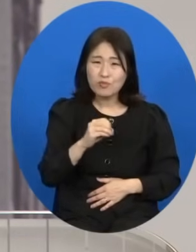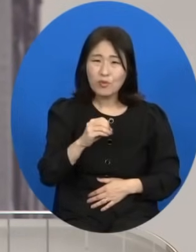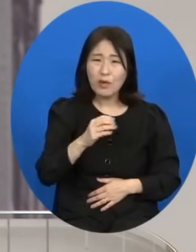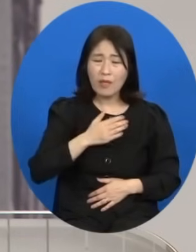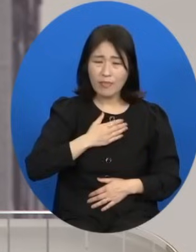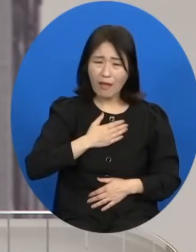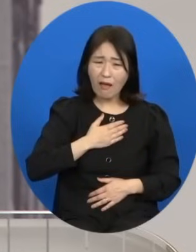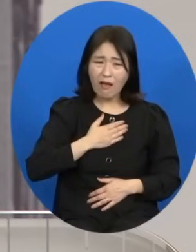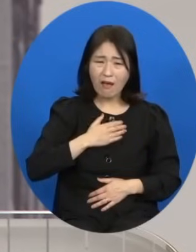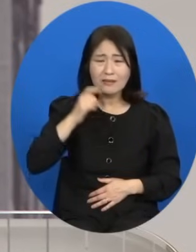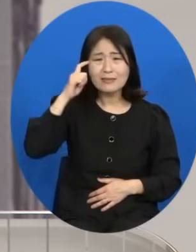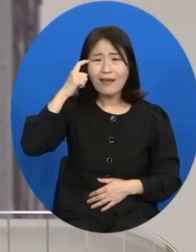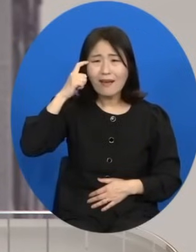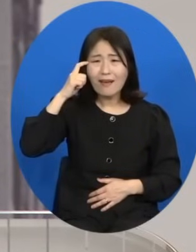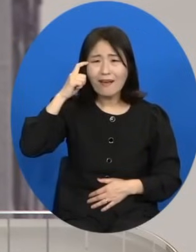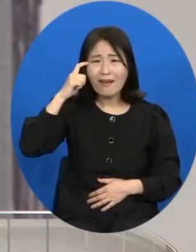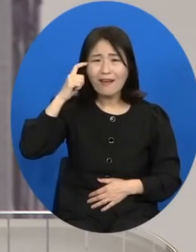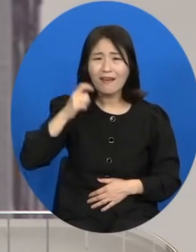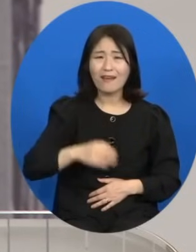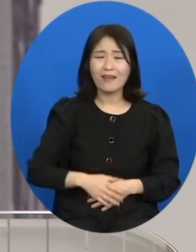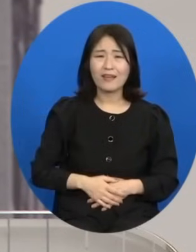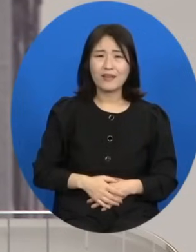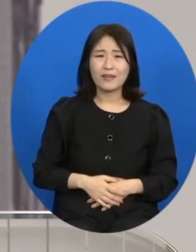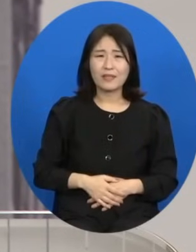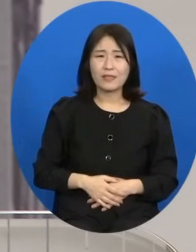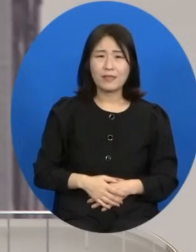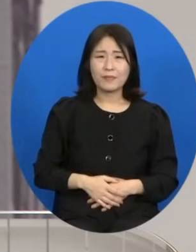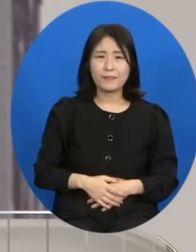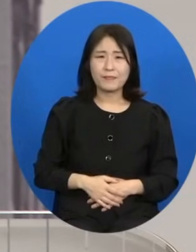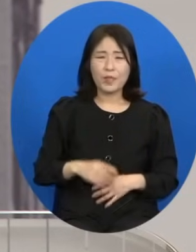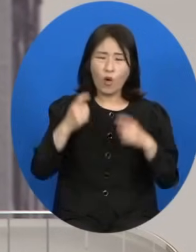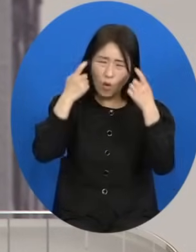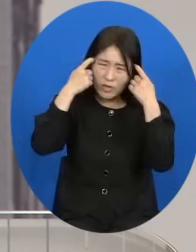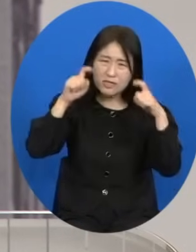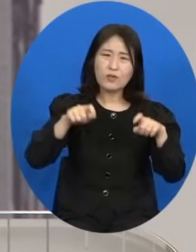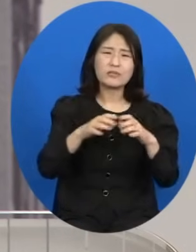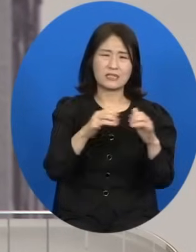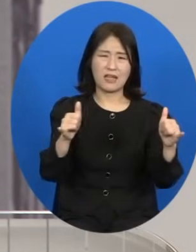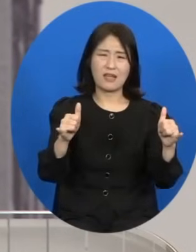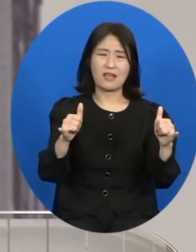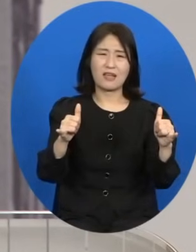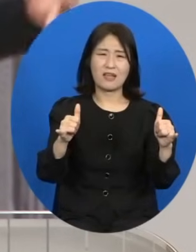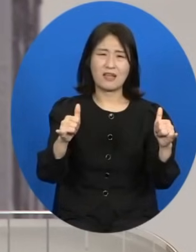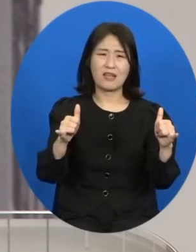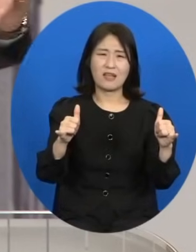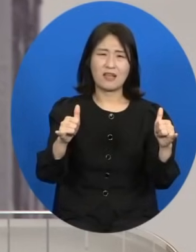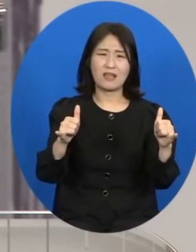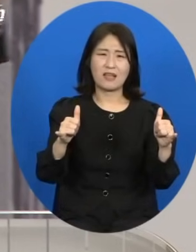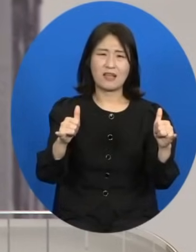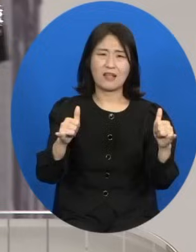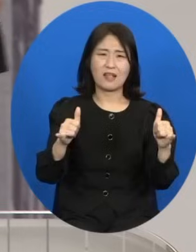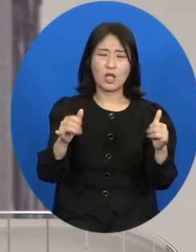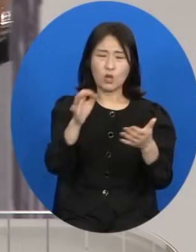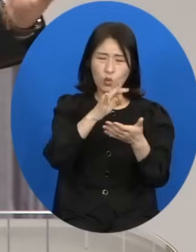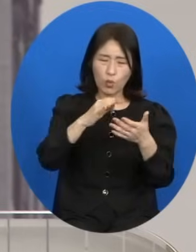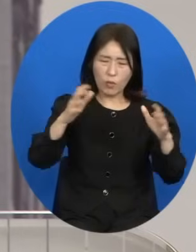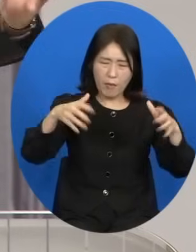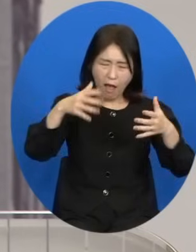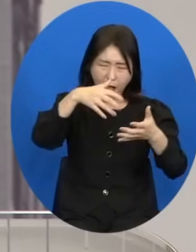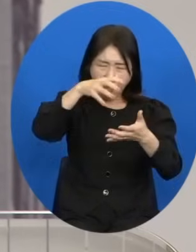해요 무신론자들 미련한 것입니다 성경은 어리석은 자라고 얘기해요 재물을 다